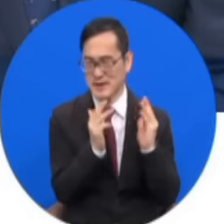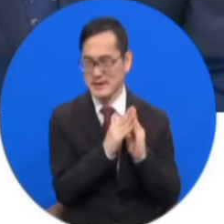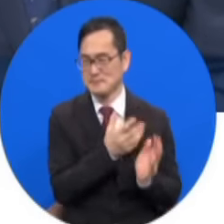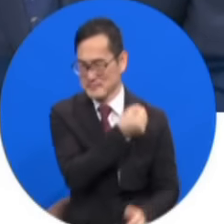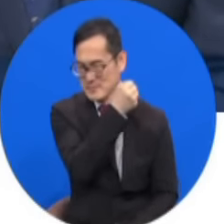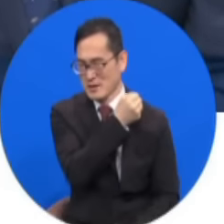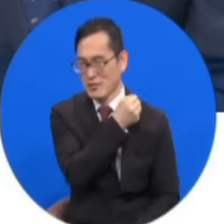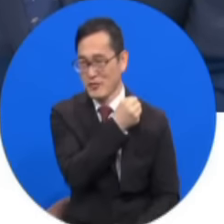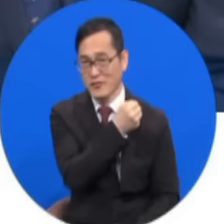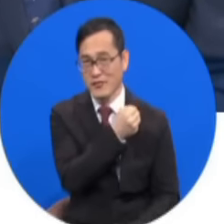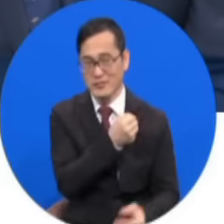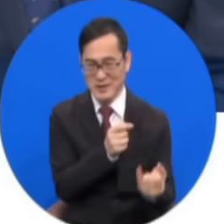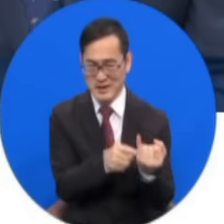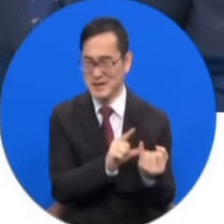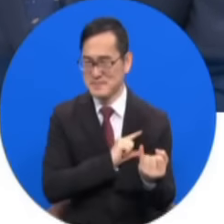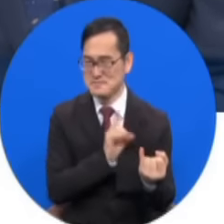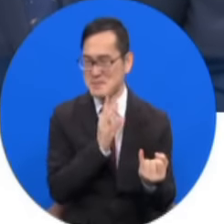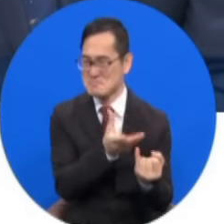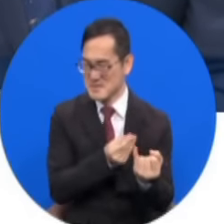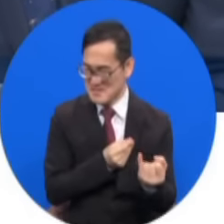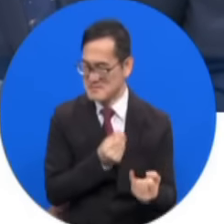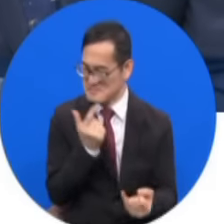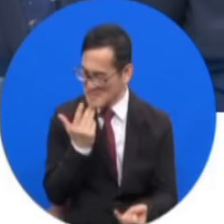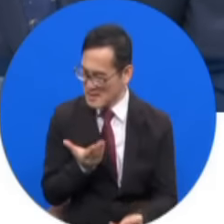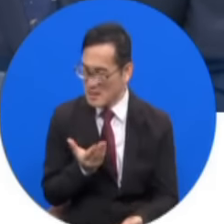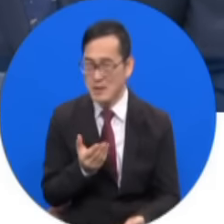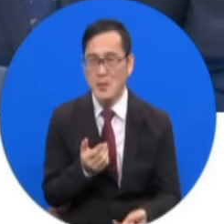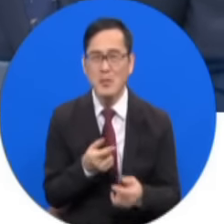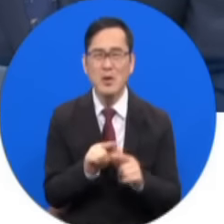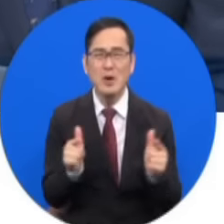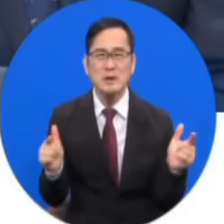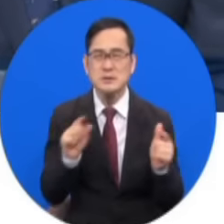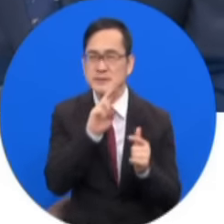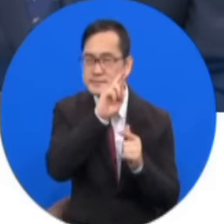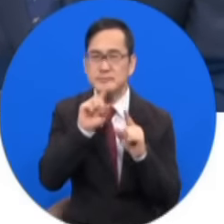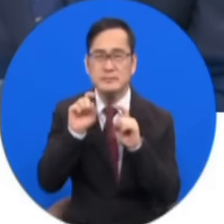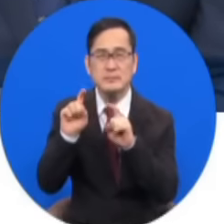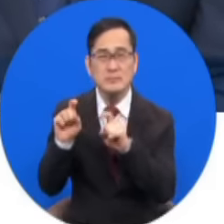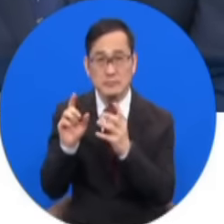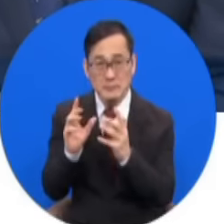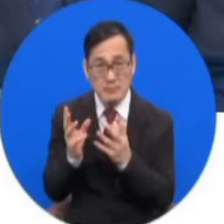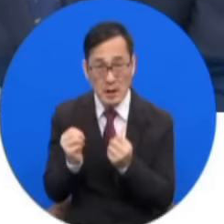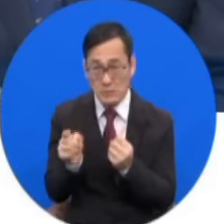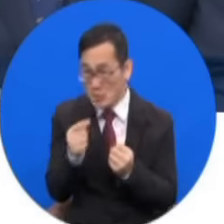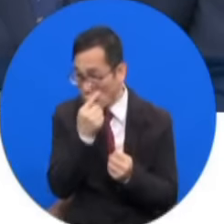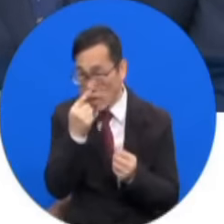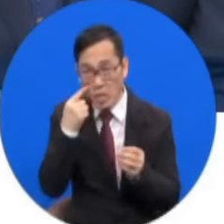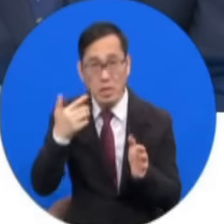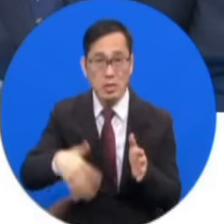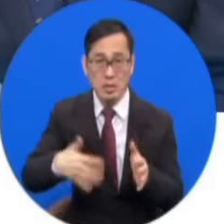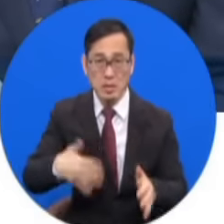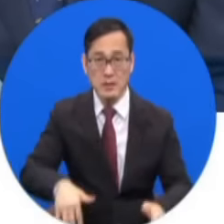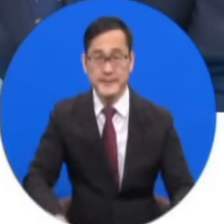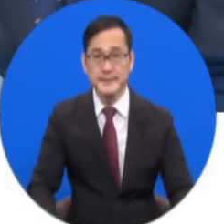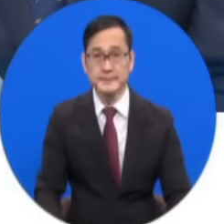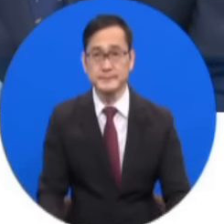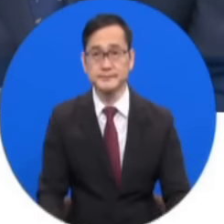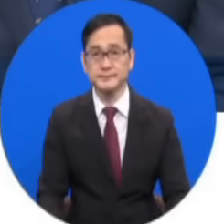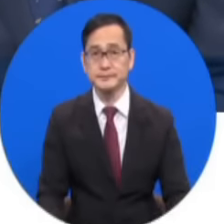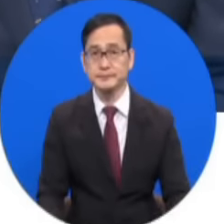보여지고요 글쎄요 이거를 뭐 수사해서 확인할지 어떨지는 모르겠습니다 이런 식으로 지금 문제를 던져 놓고 그 자금 출천